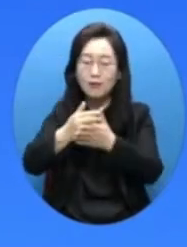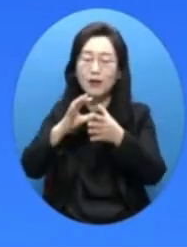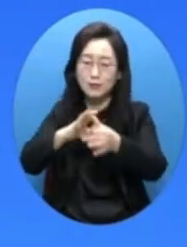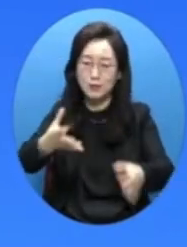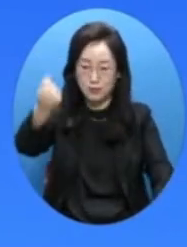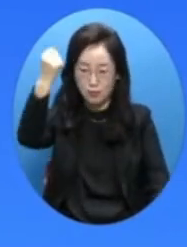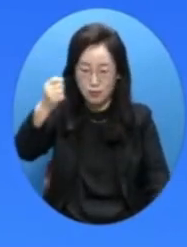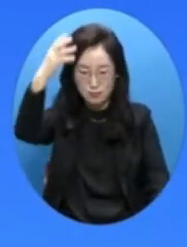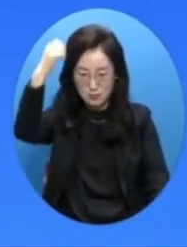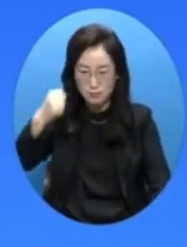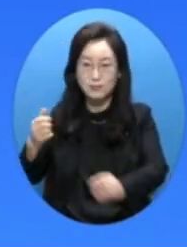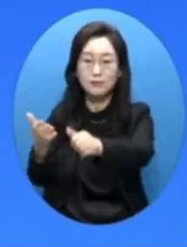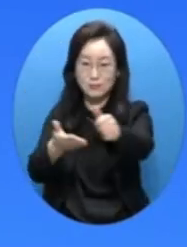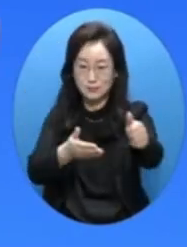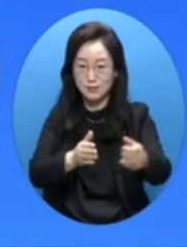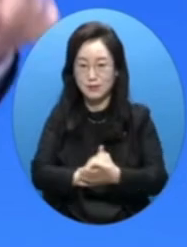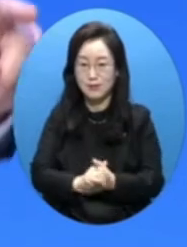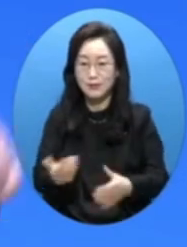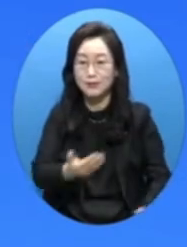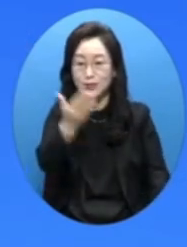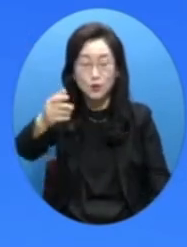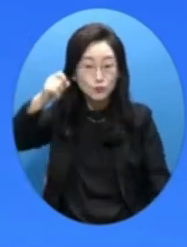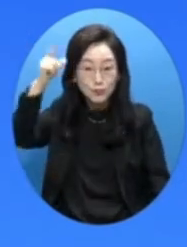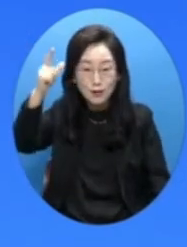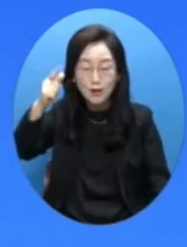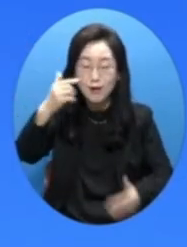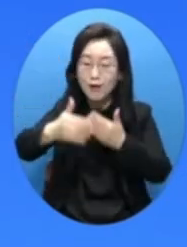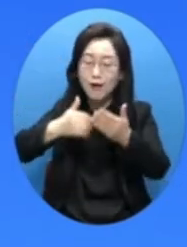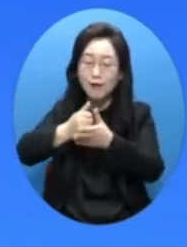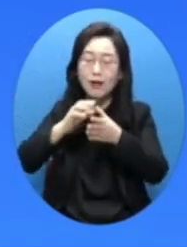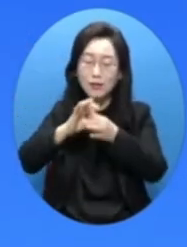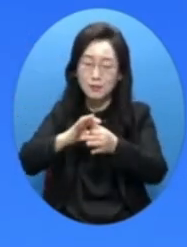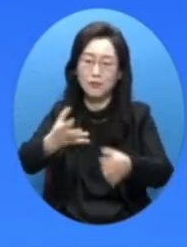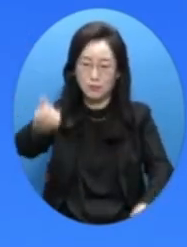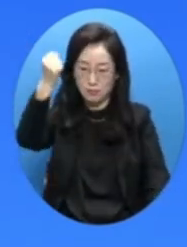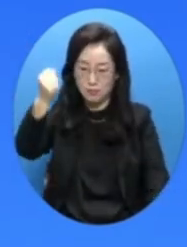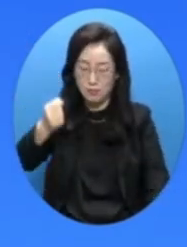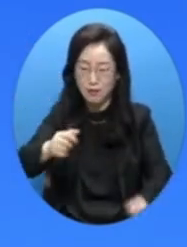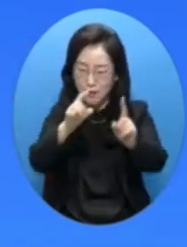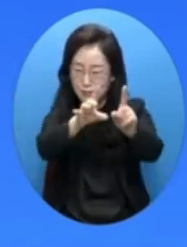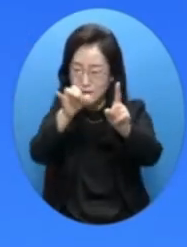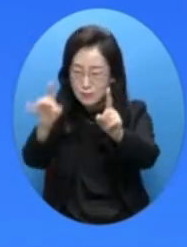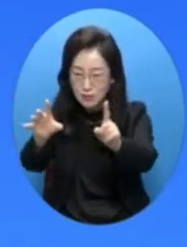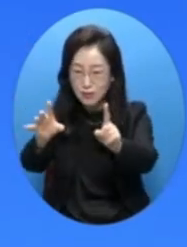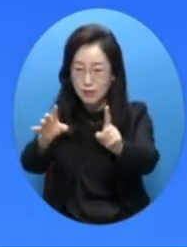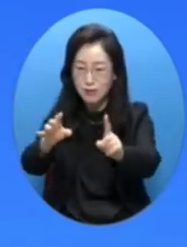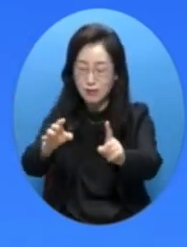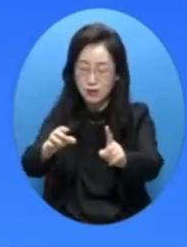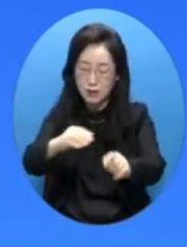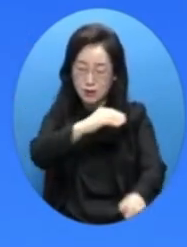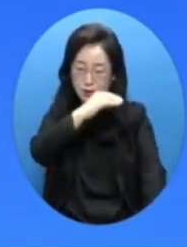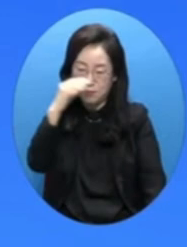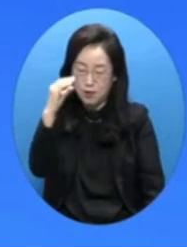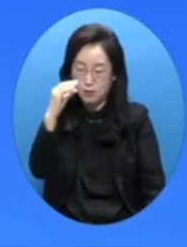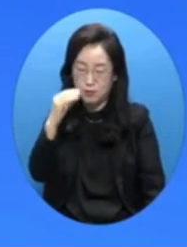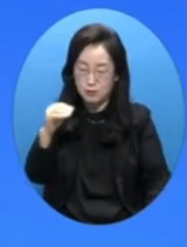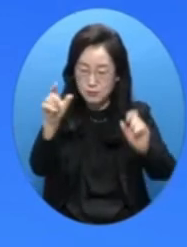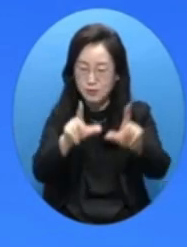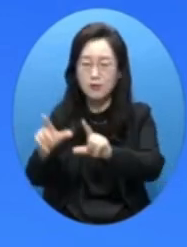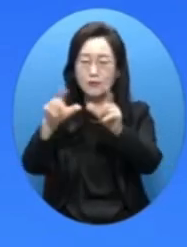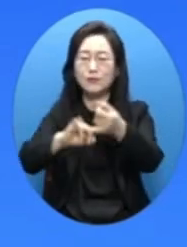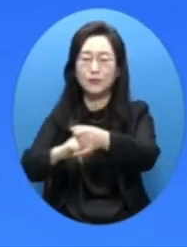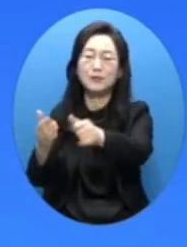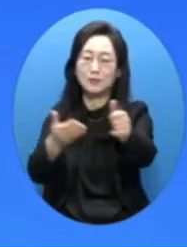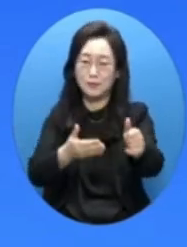것을 잊지 않게 되기를 바랍니다 여러분 위대한 하나님의 사람들입니다 그렇기 때문에 여러분 한 사람 한 사람이 저의 바로 서서 바로 살아야 되는 것입니다